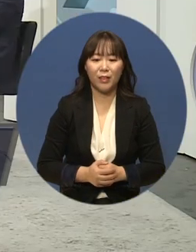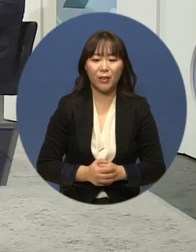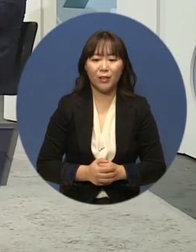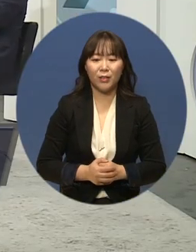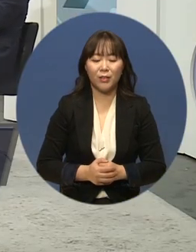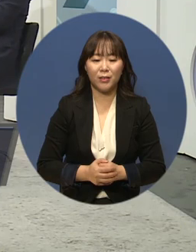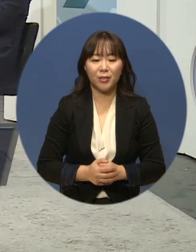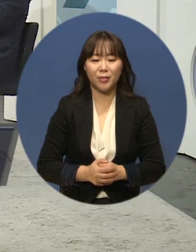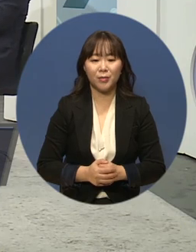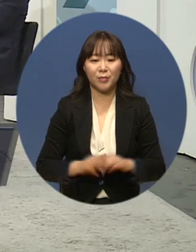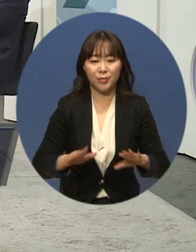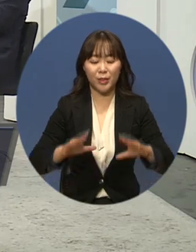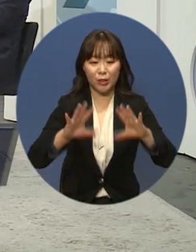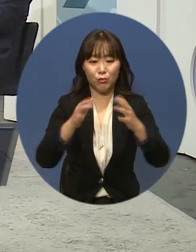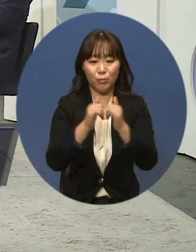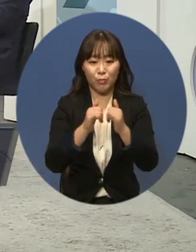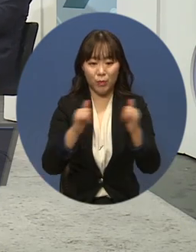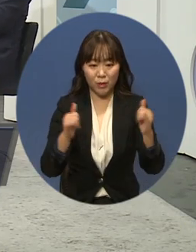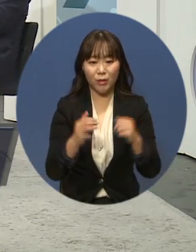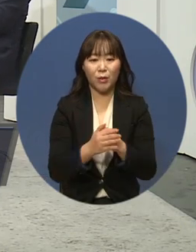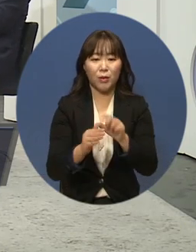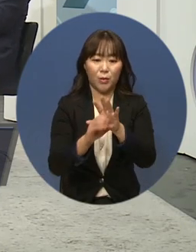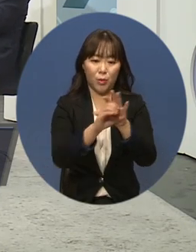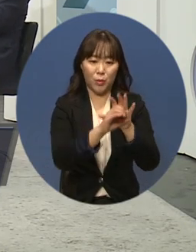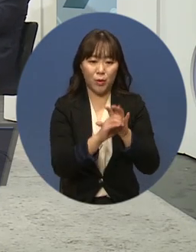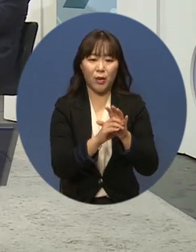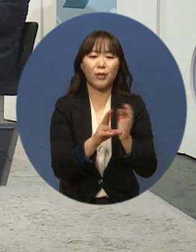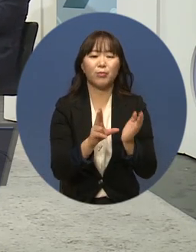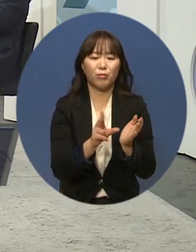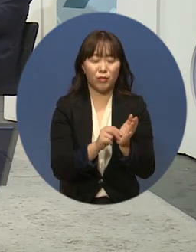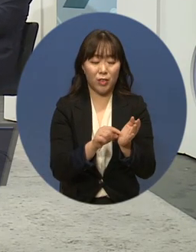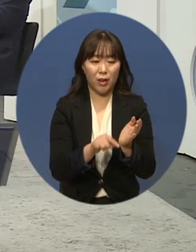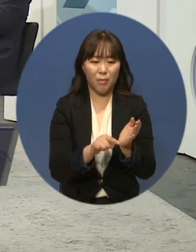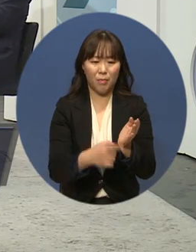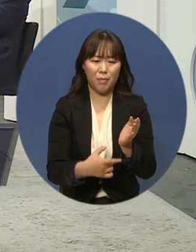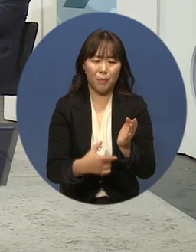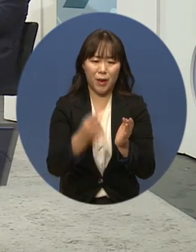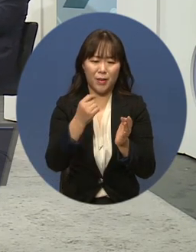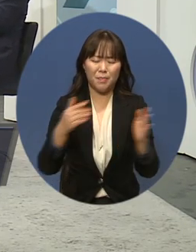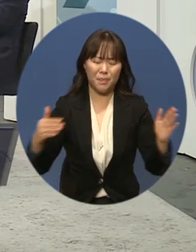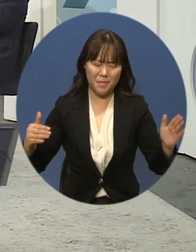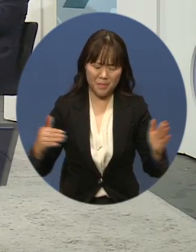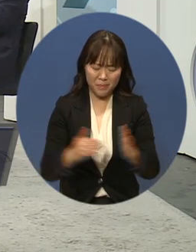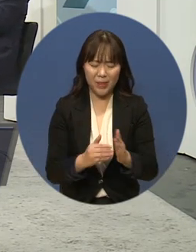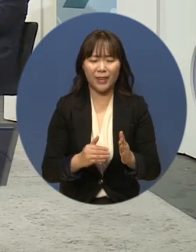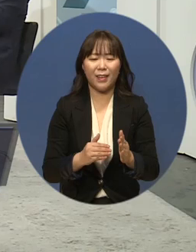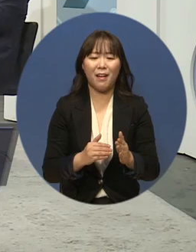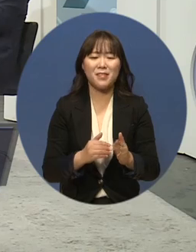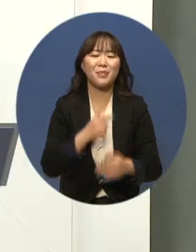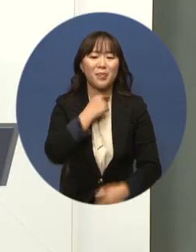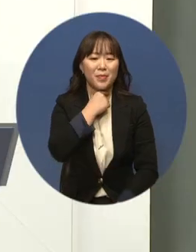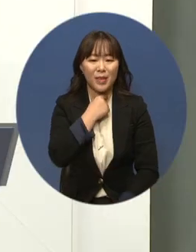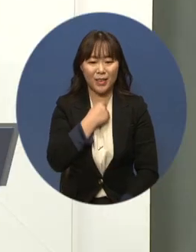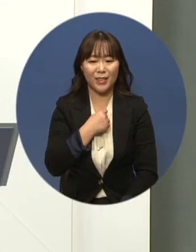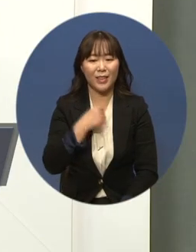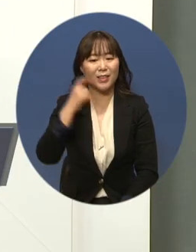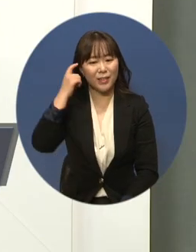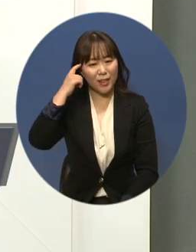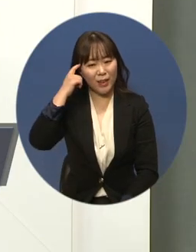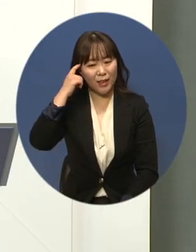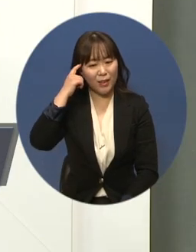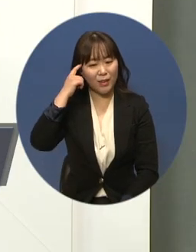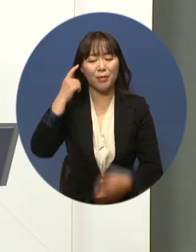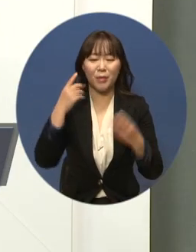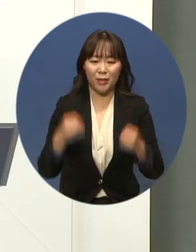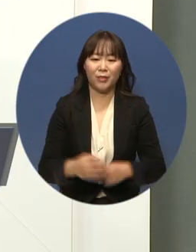지금 국민들은 코로나19 문제가 빨리 종결이 됐으면 하는 그런 생각들을